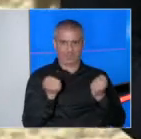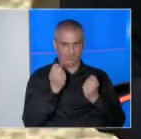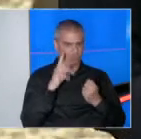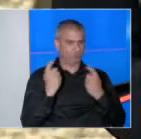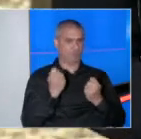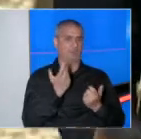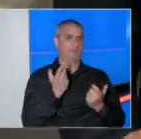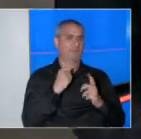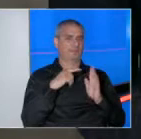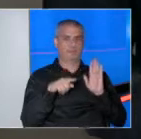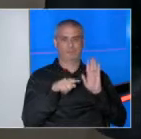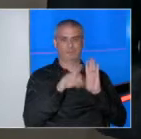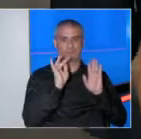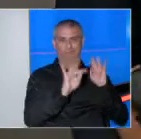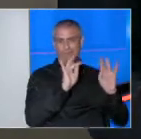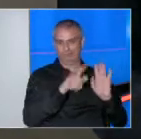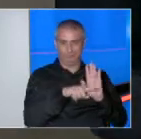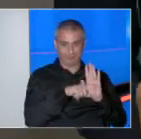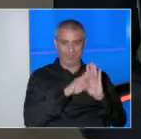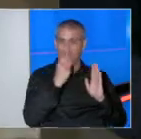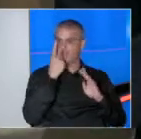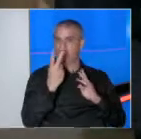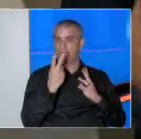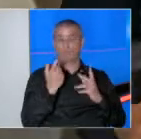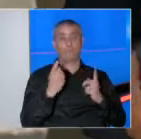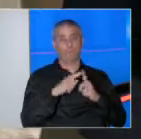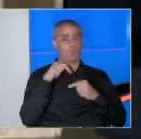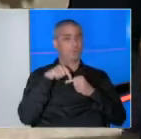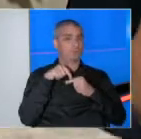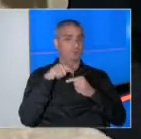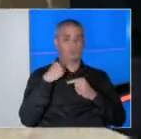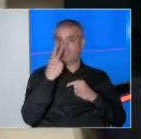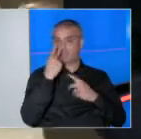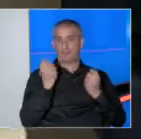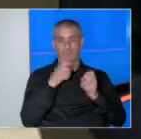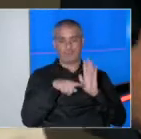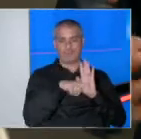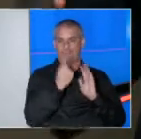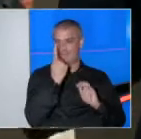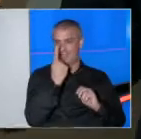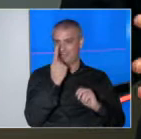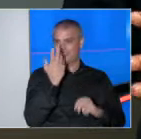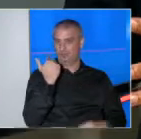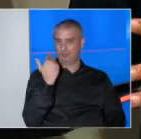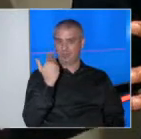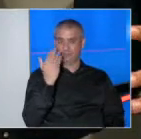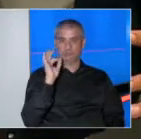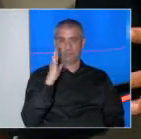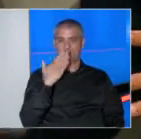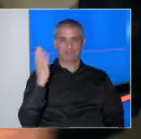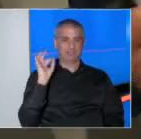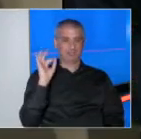קמפיין נגטיבי שכל אחד מוציא, ראינו גם איזה קמפיין, קמפיין פוזיטיבי, סליחה, וראינו איזה קמפיין נגטיבי אחד שיצא מהצד